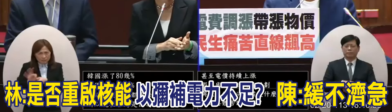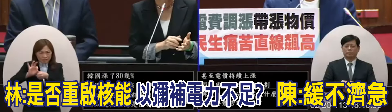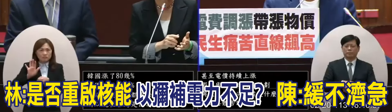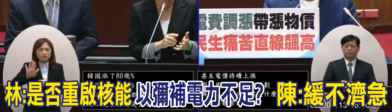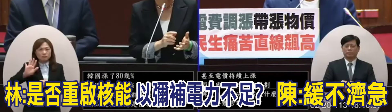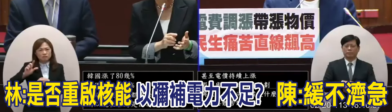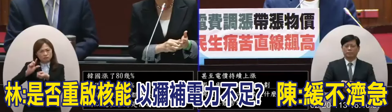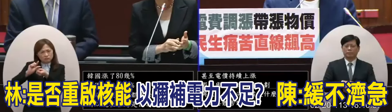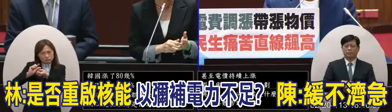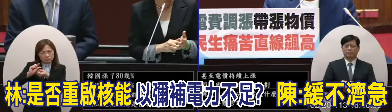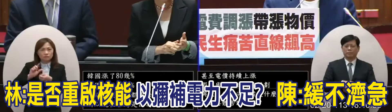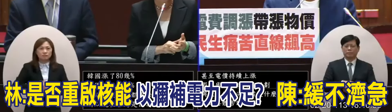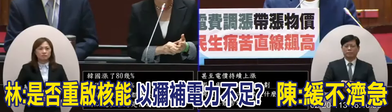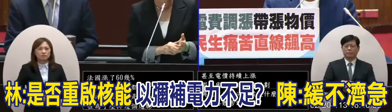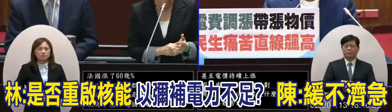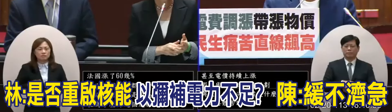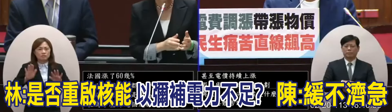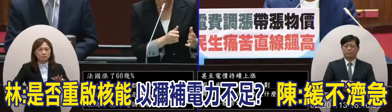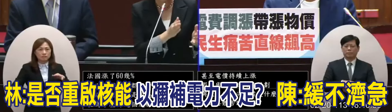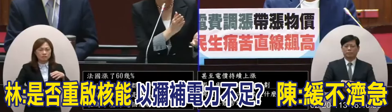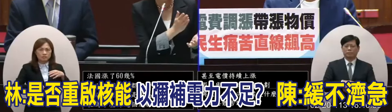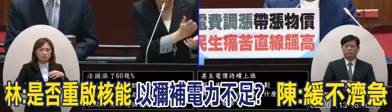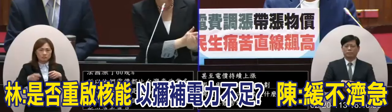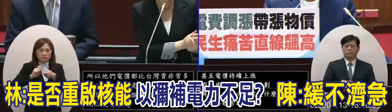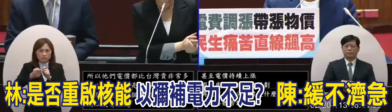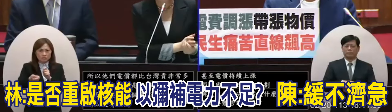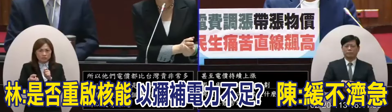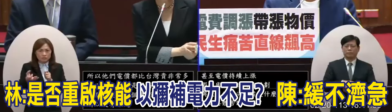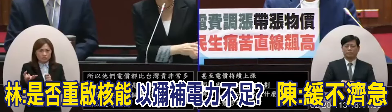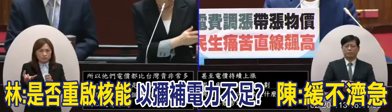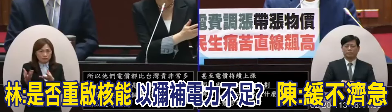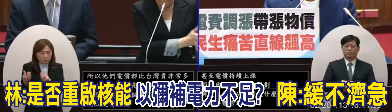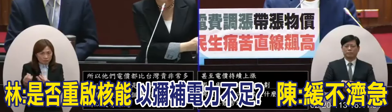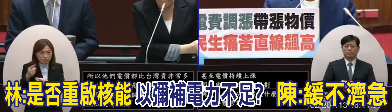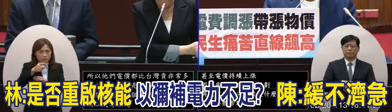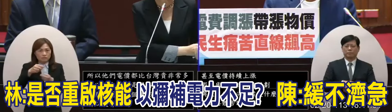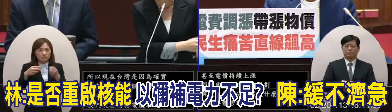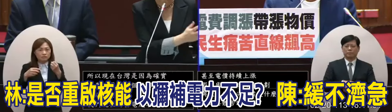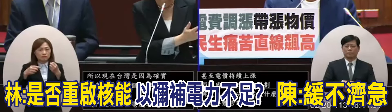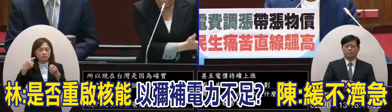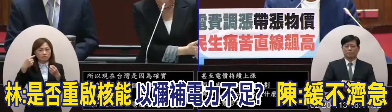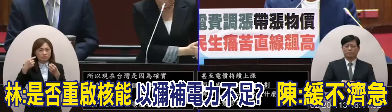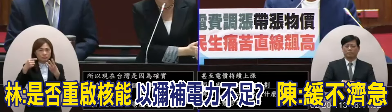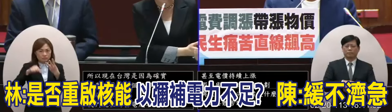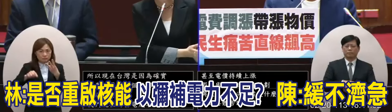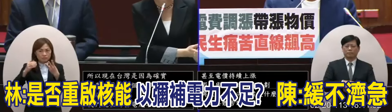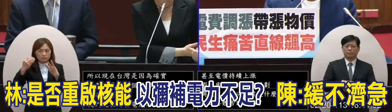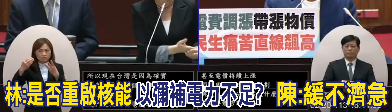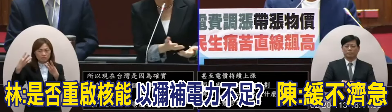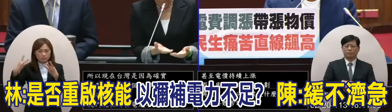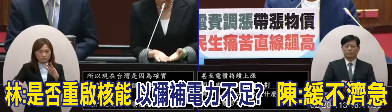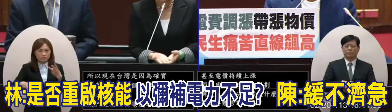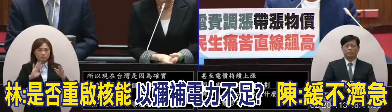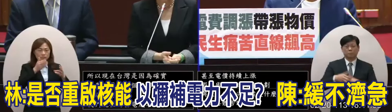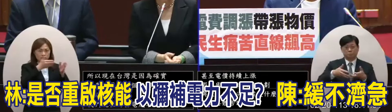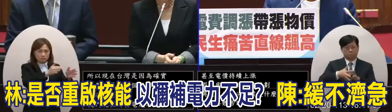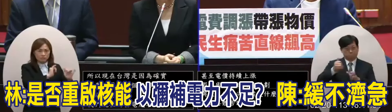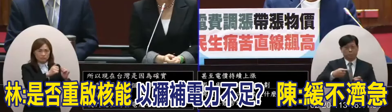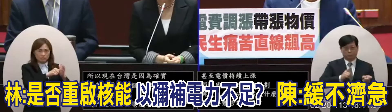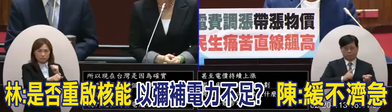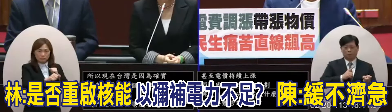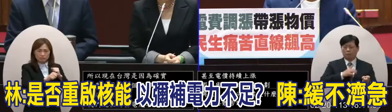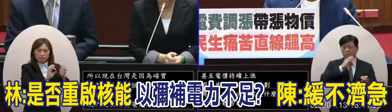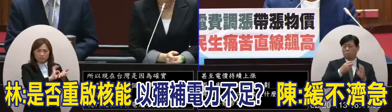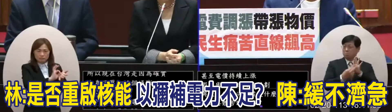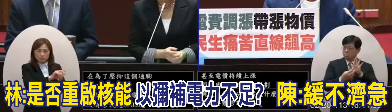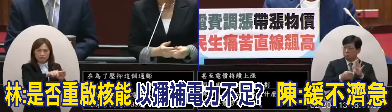没有含税是3.93元。可是我们现在卖的电呢，在民生的部分大概2.6元。 这个部长，我想您试